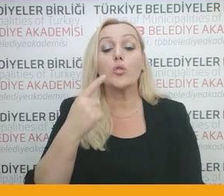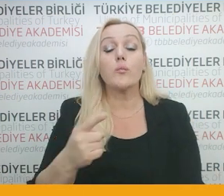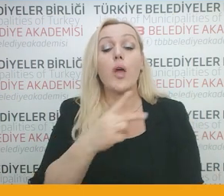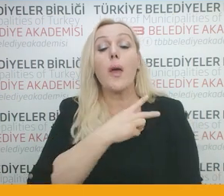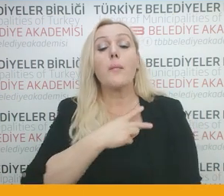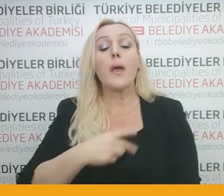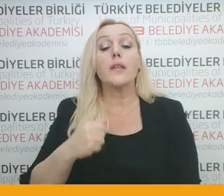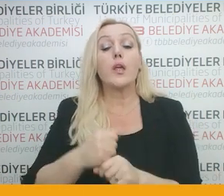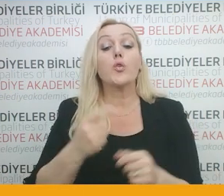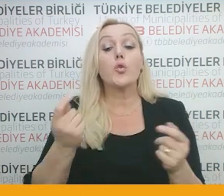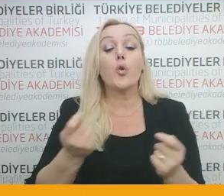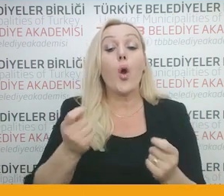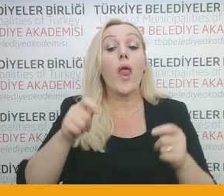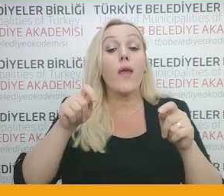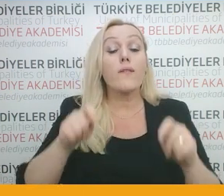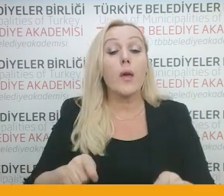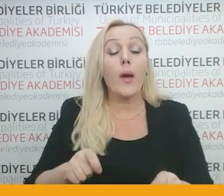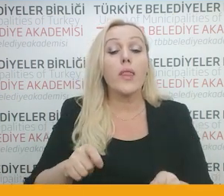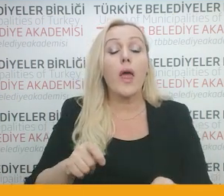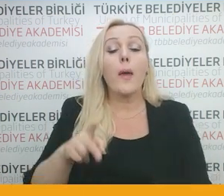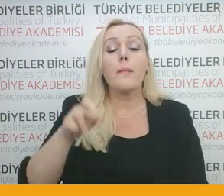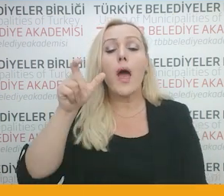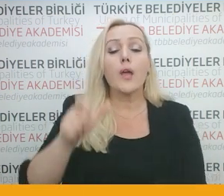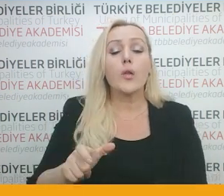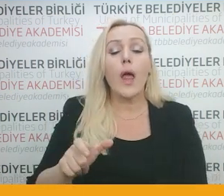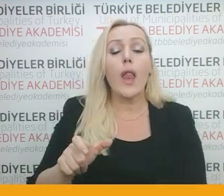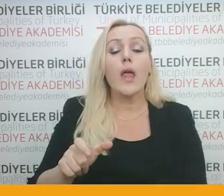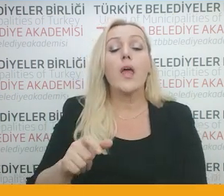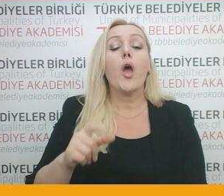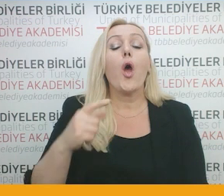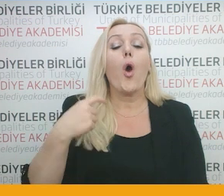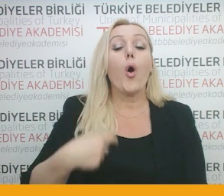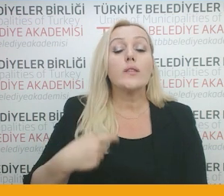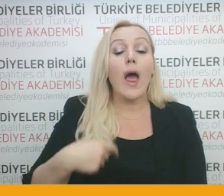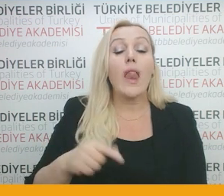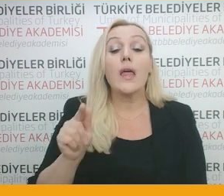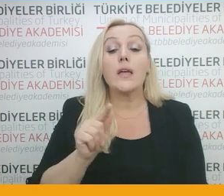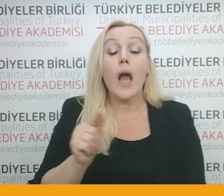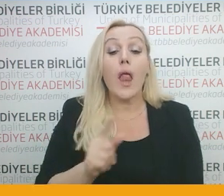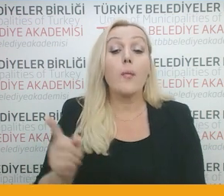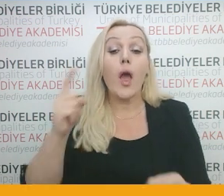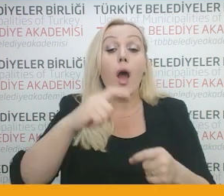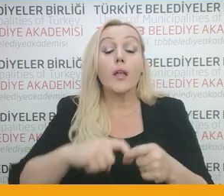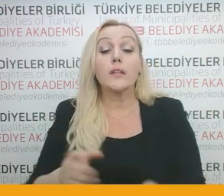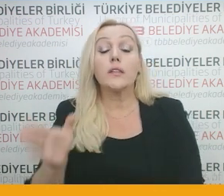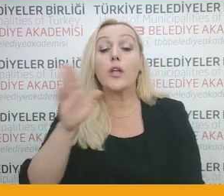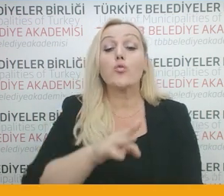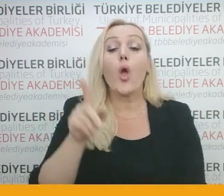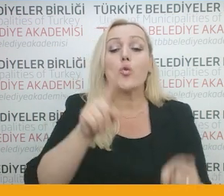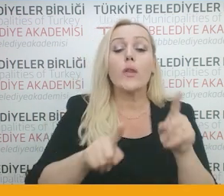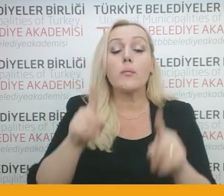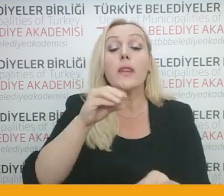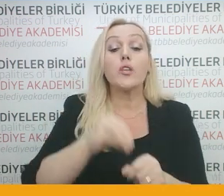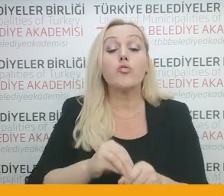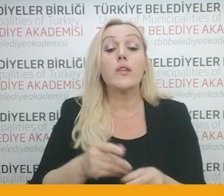Belediyede görev yapan personel istisnai memuriyet kadrosu içerisinde yer alan özel kalem müdürü kadrosuna atanmasını takiben yönetmelikte öngörülen eğitim ve